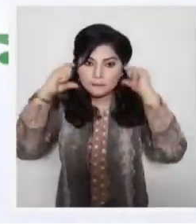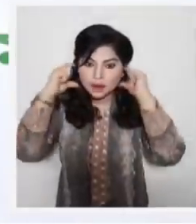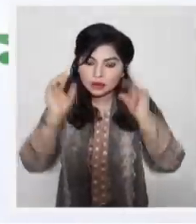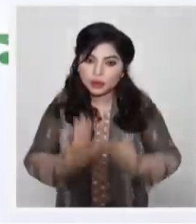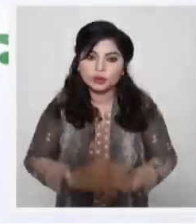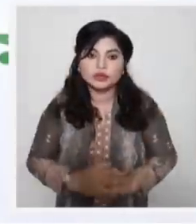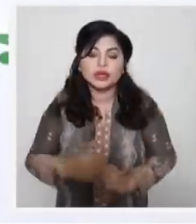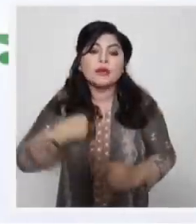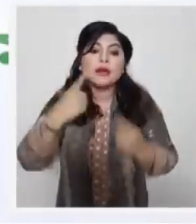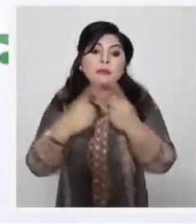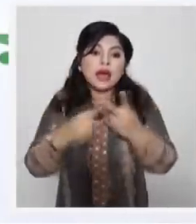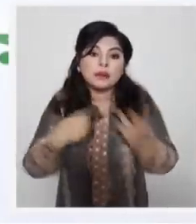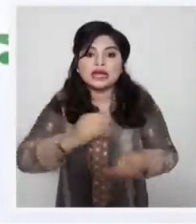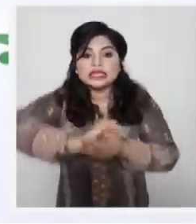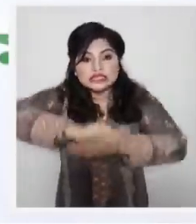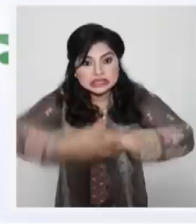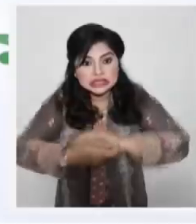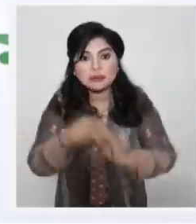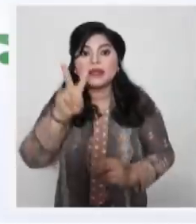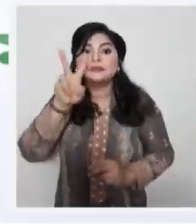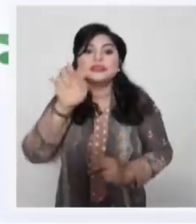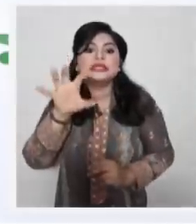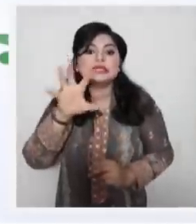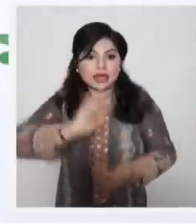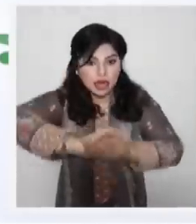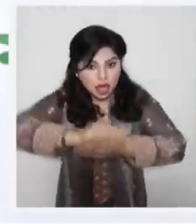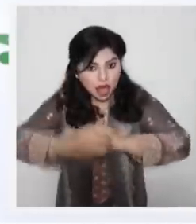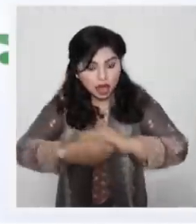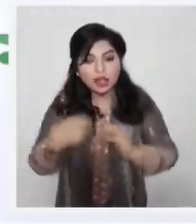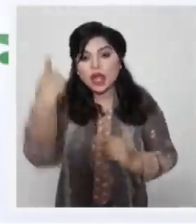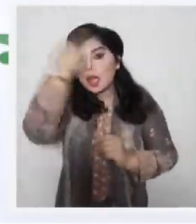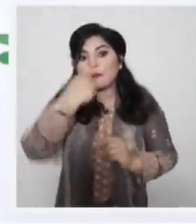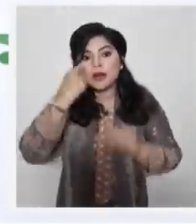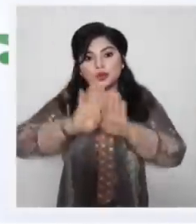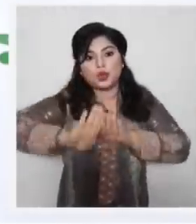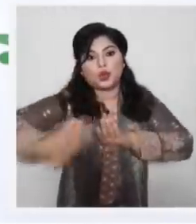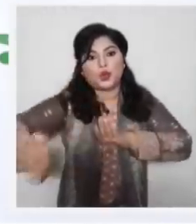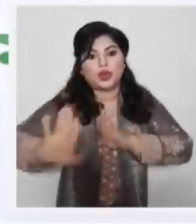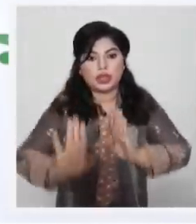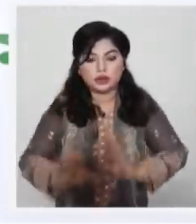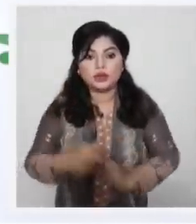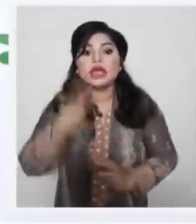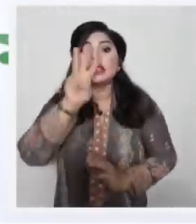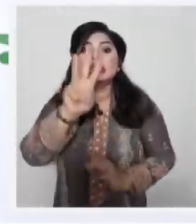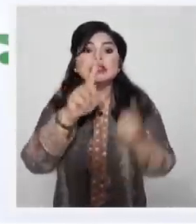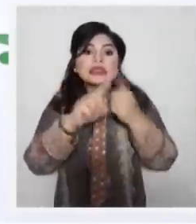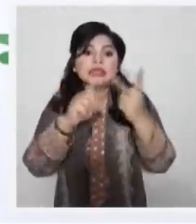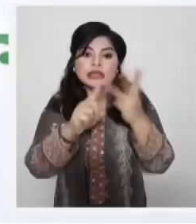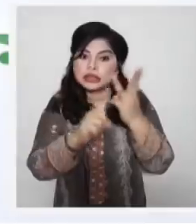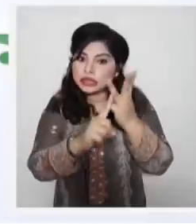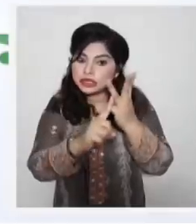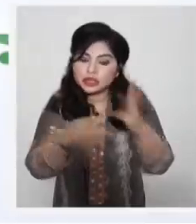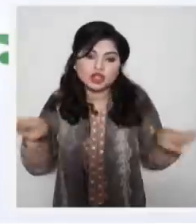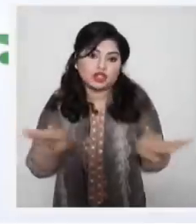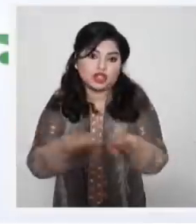সকল স্বাস্থ্যবিধি মেনে সুরক্ষিত করুন, মাস্ক ব্যবহার করুন, বারবার সাবান পানি দিয়ে 20 সেকেন্ড ধরে হাত ধুন,